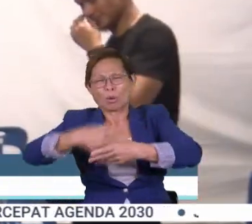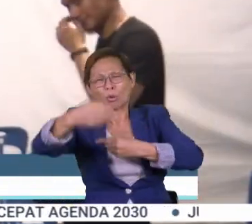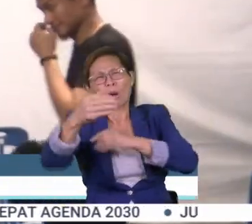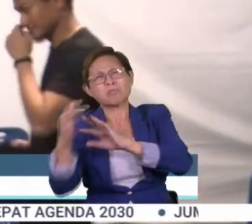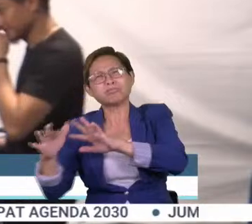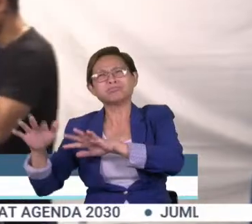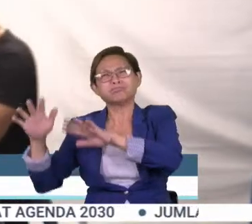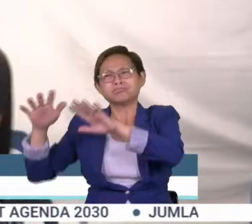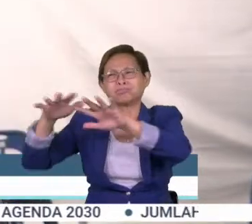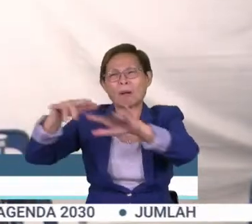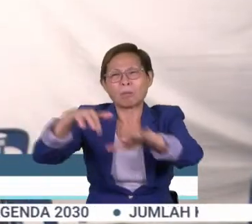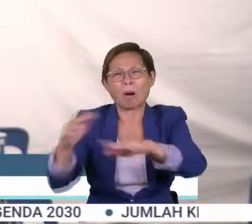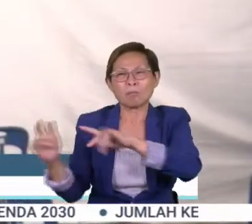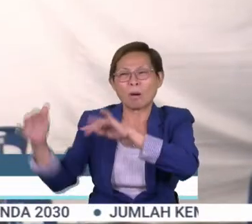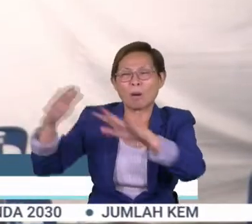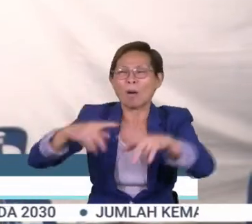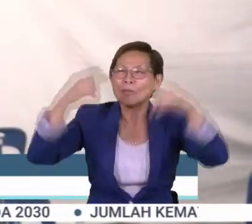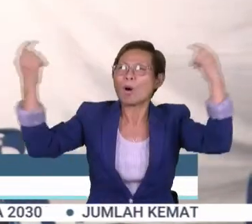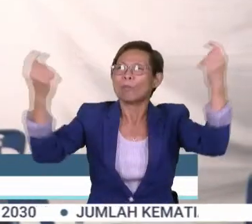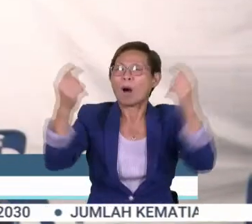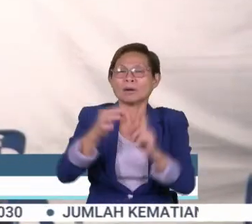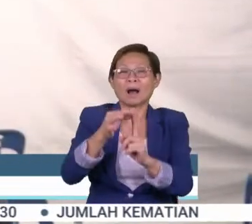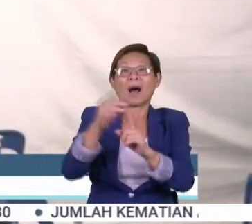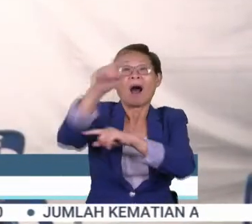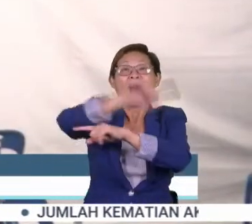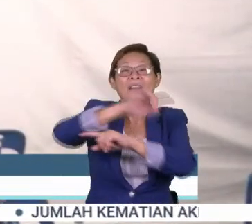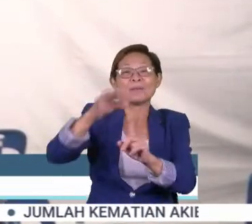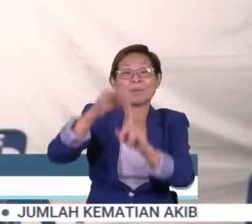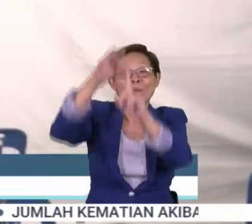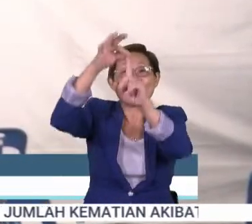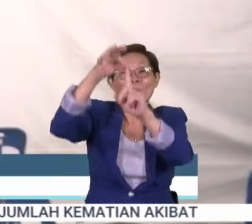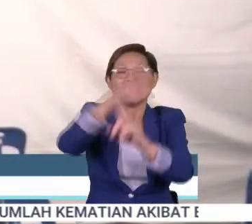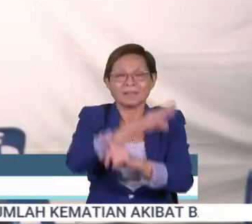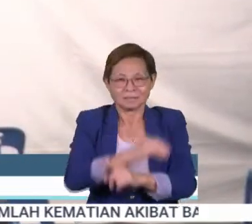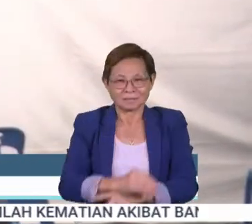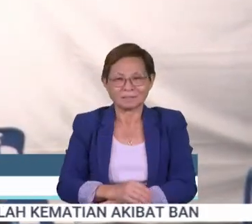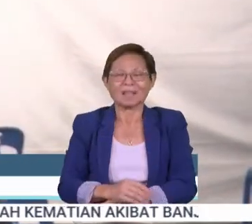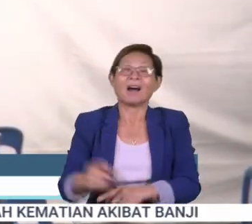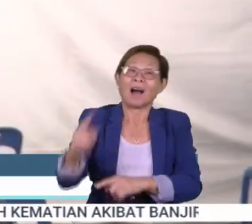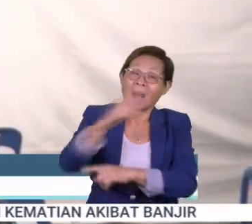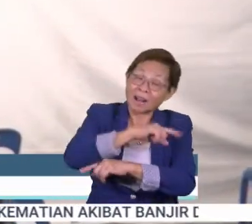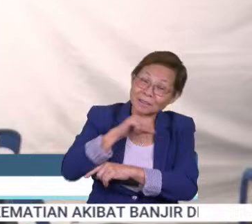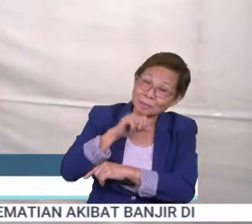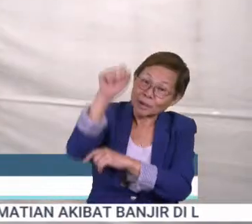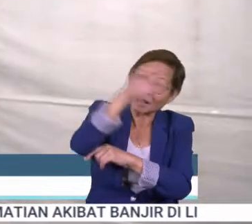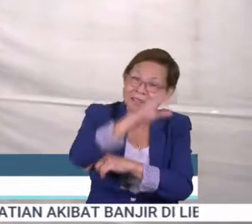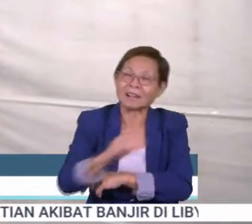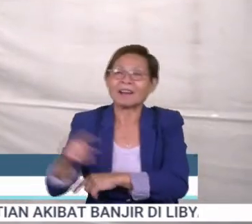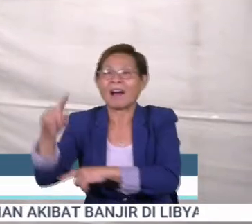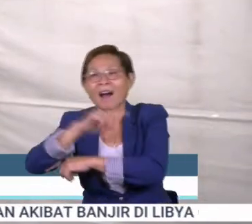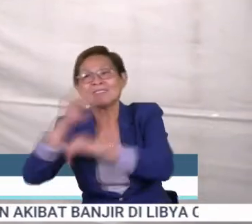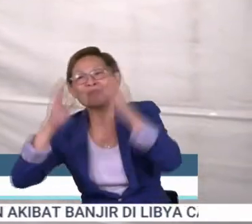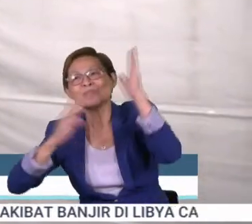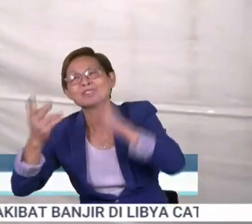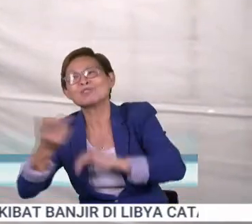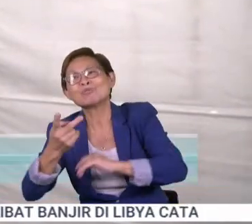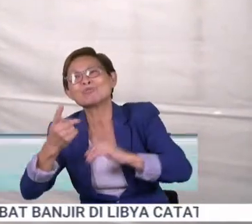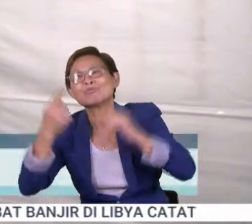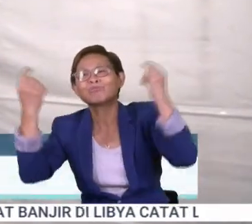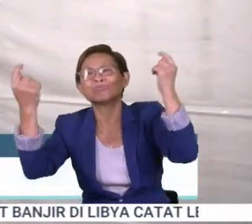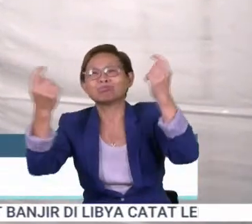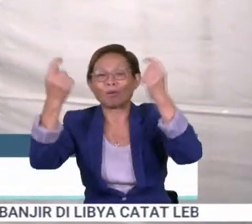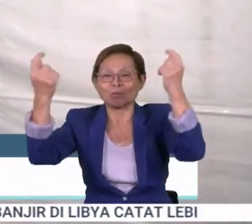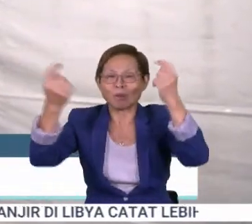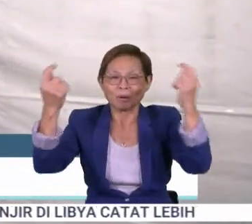meraikan satu hari istimewa. Selain daripada hari kemerdekaan ialah Hari Malaysia. RTM dia